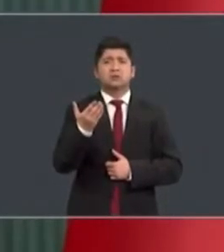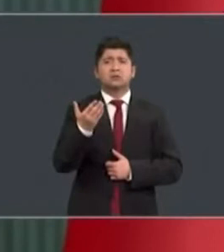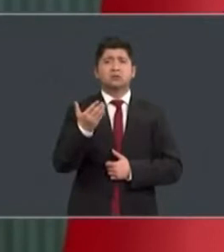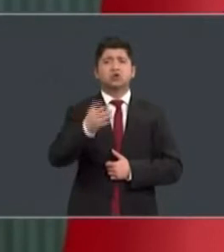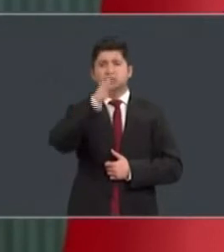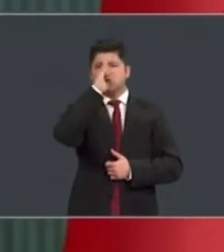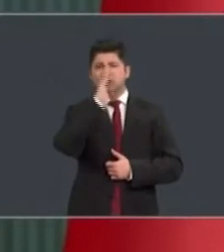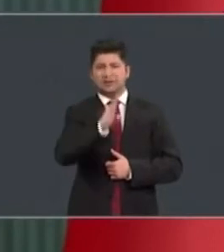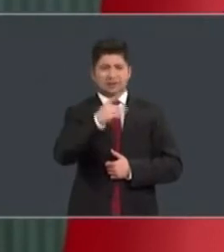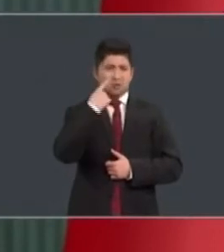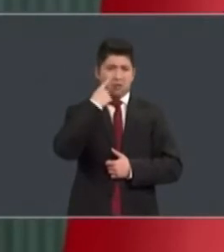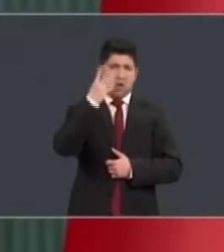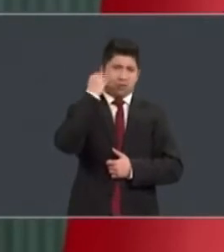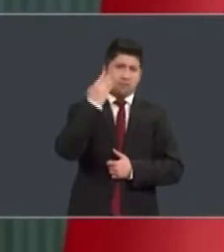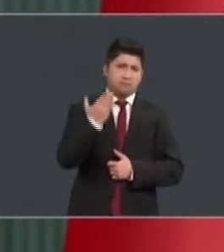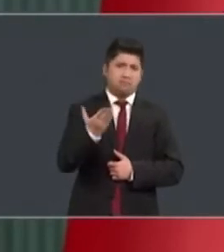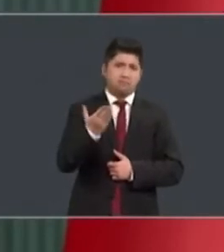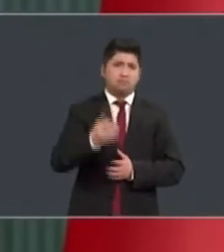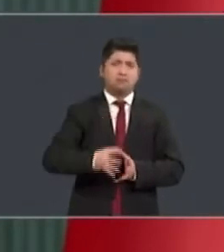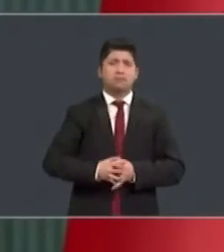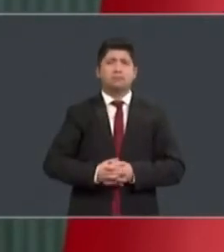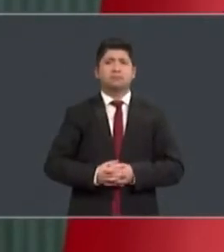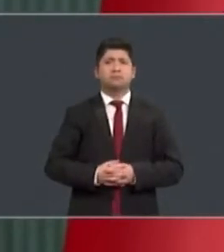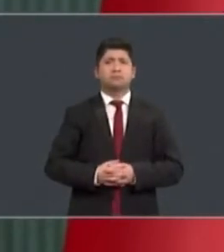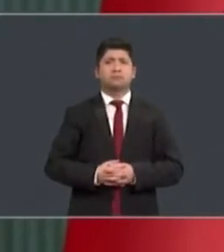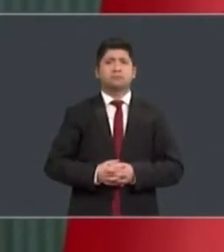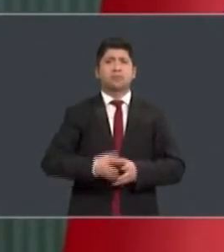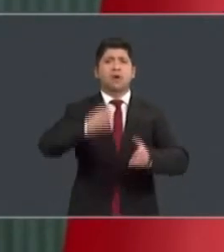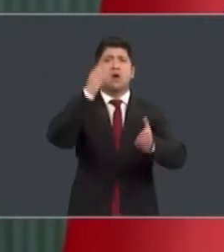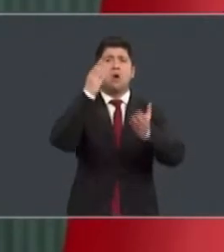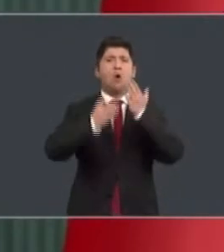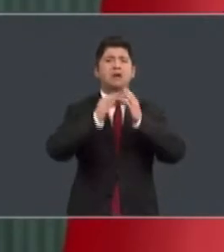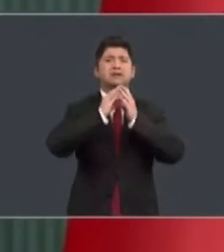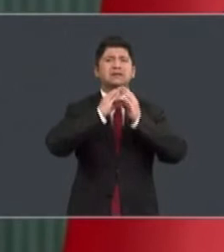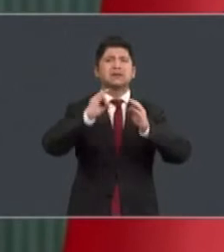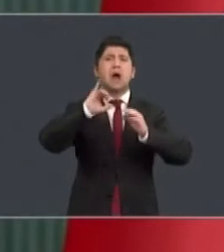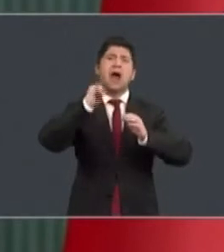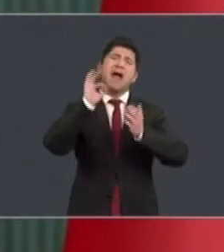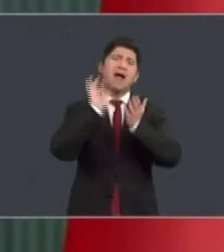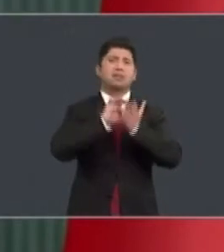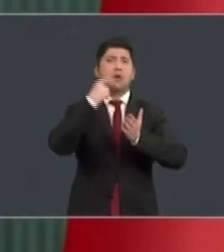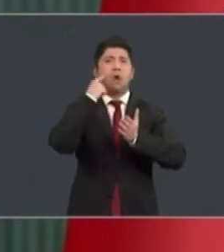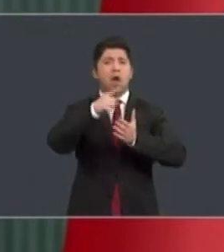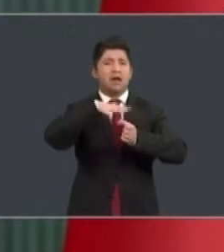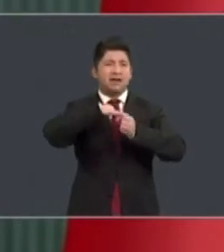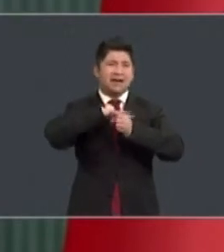อาจินที่มอนาเด้ออาโกรันซูซื่อๆ this